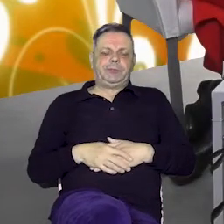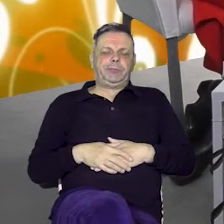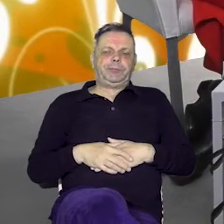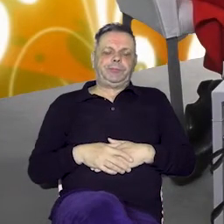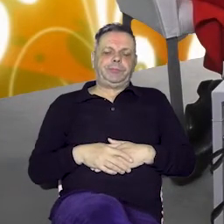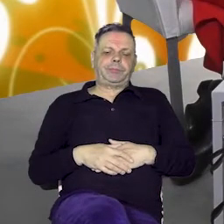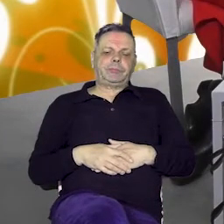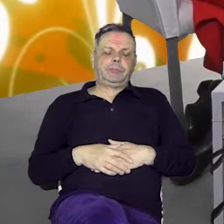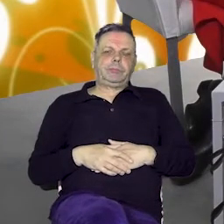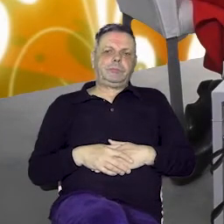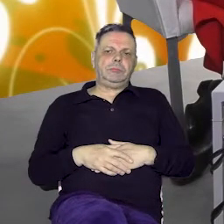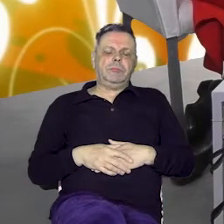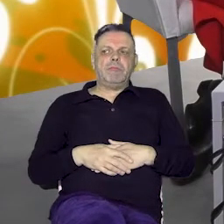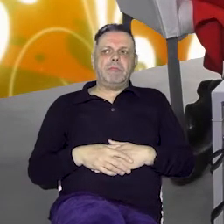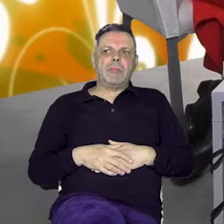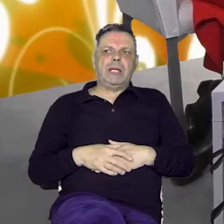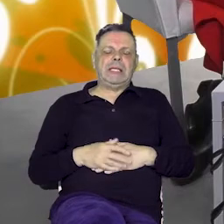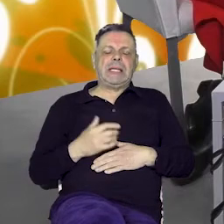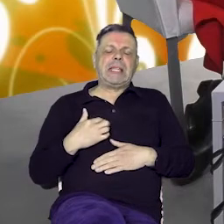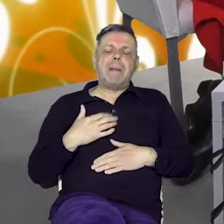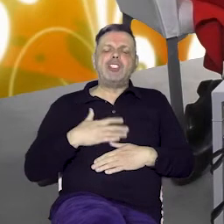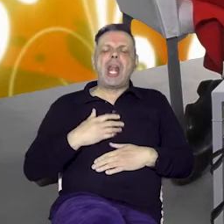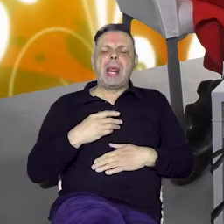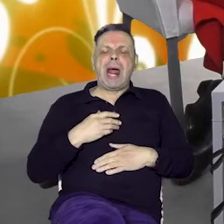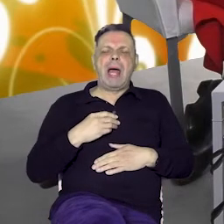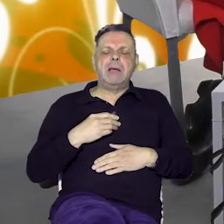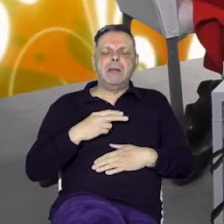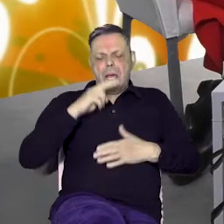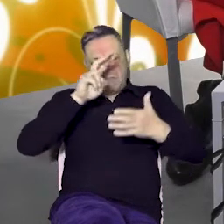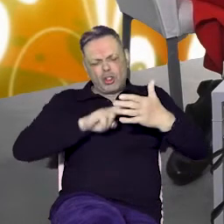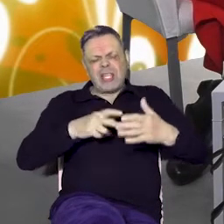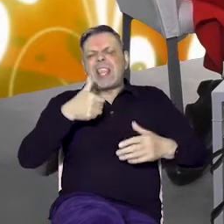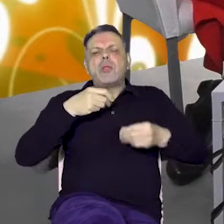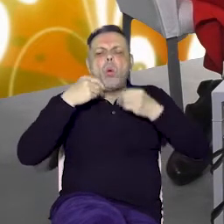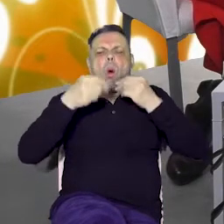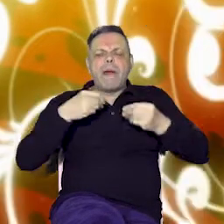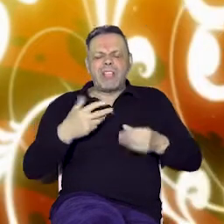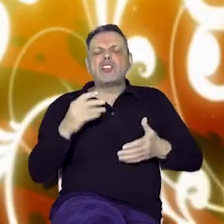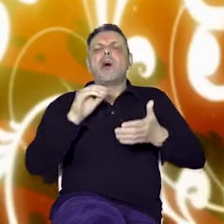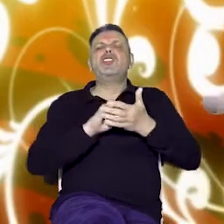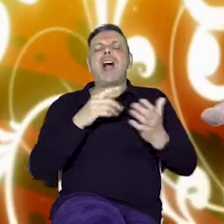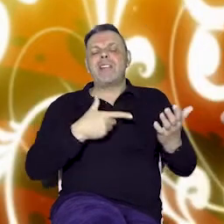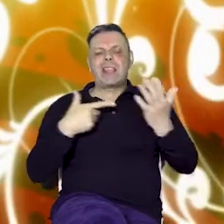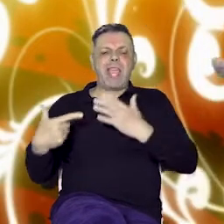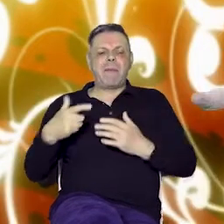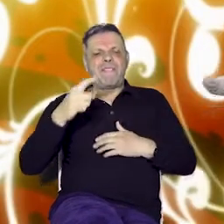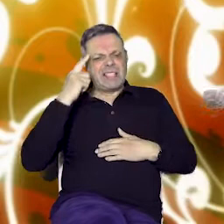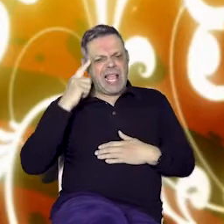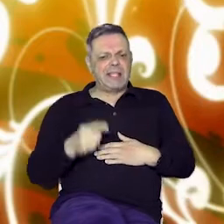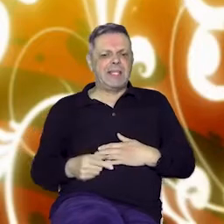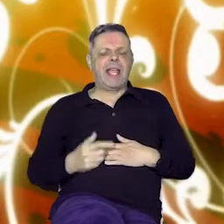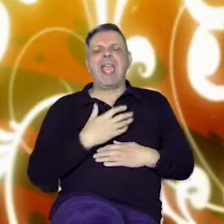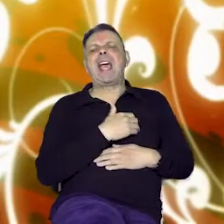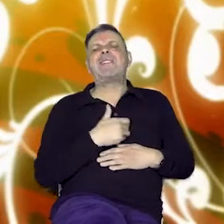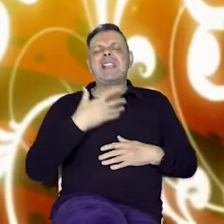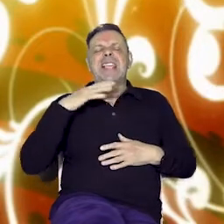Bašić-Jukić, mogu li ja jednu pročitati obavijest samo što smo pripremili za obilježavanje tog tjedna? Znači, vi znate da je Hrvatski